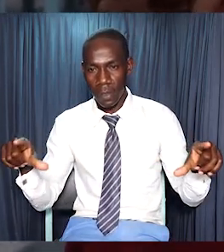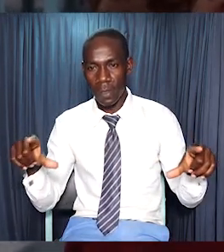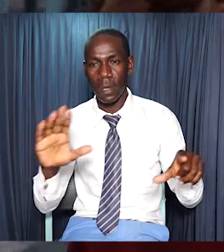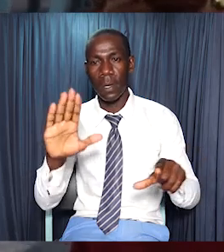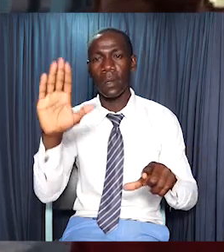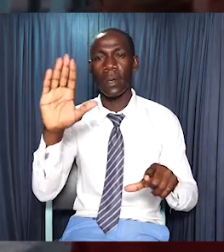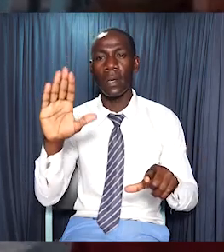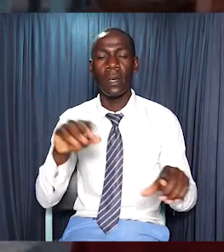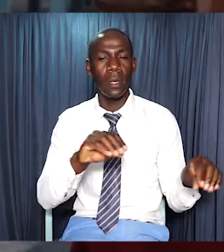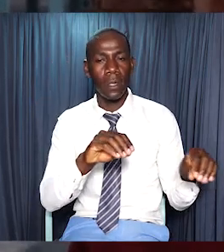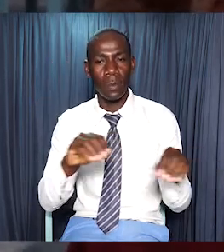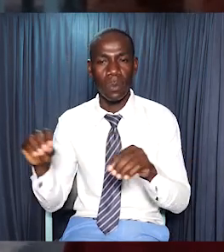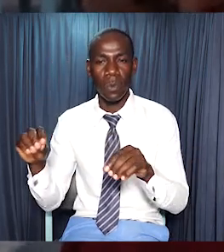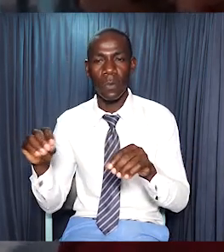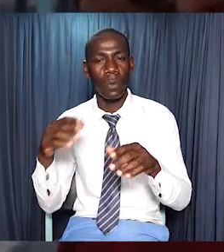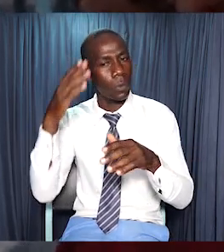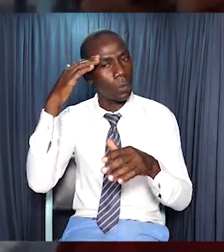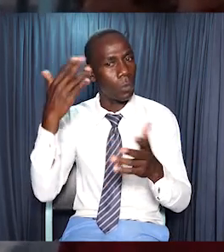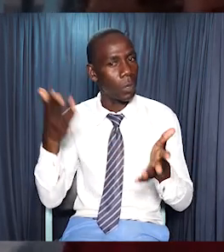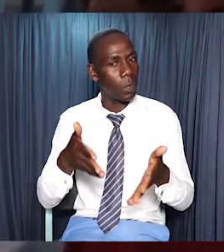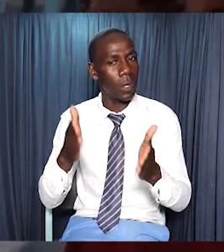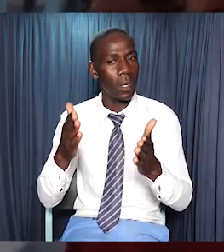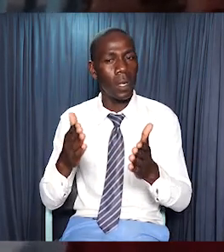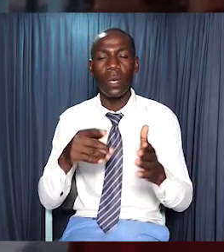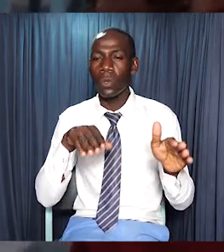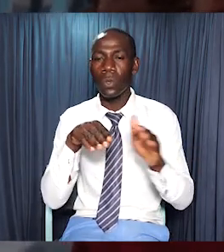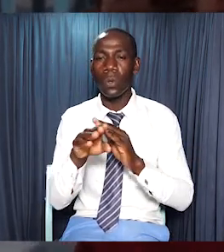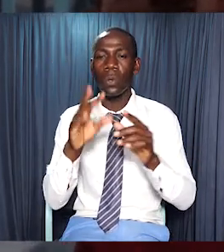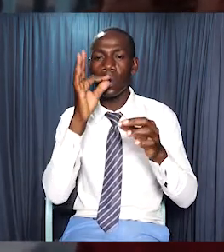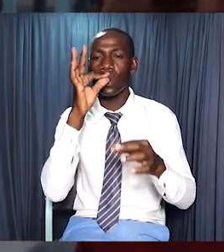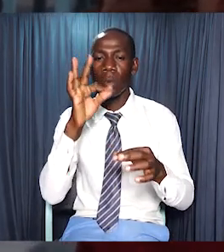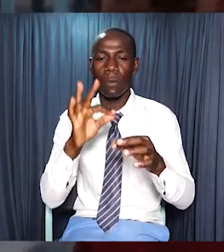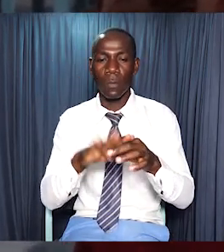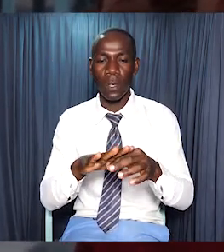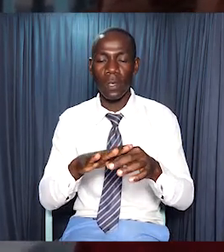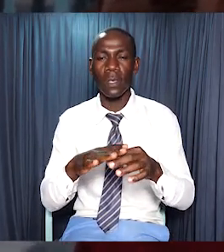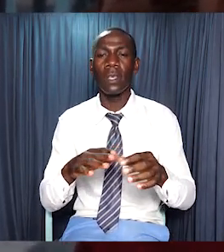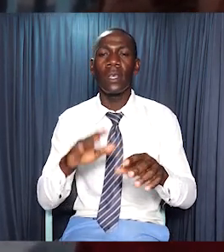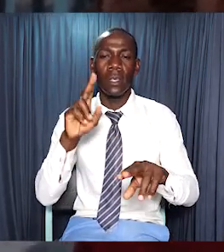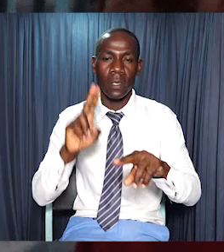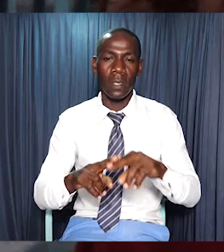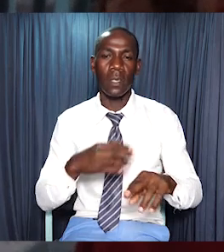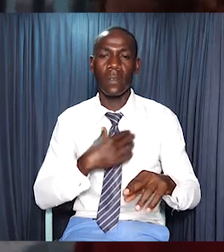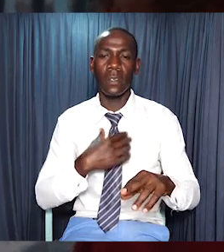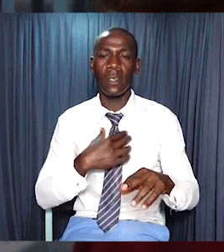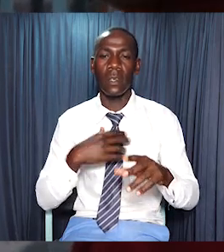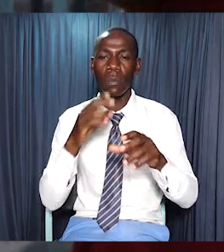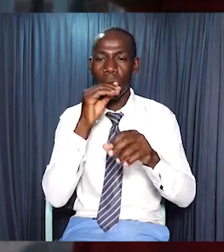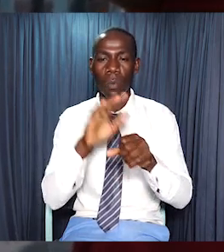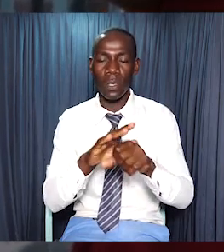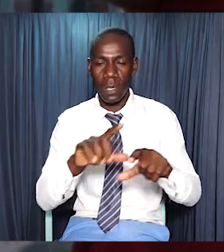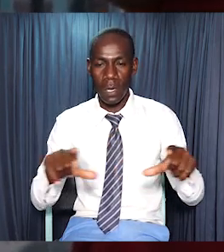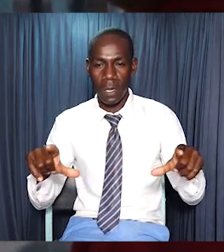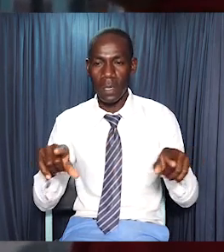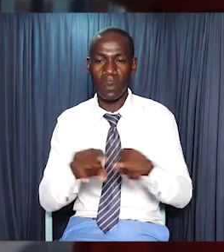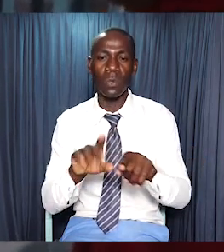urithi akatoka asijua aendako kwa imani alikaa ugenini katika ile inchi ya ahadi kama katika